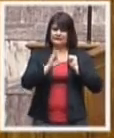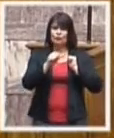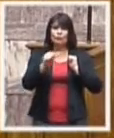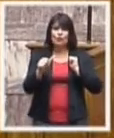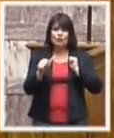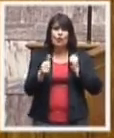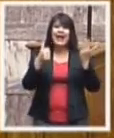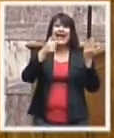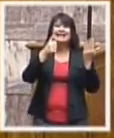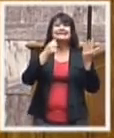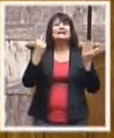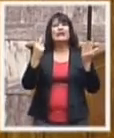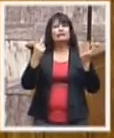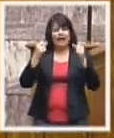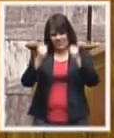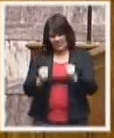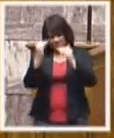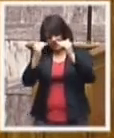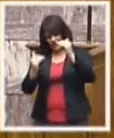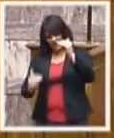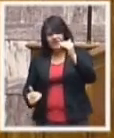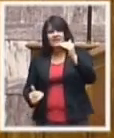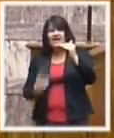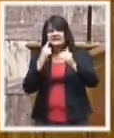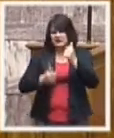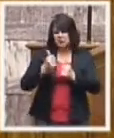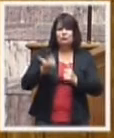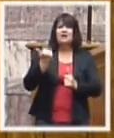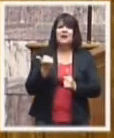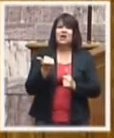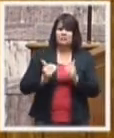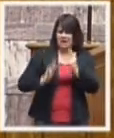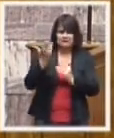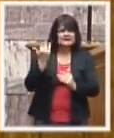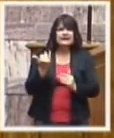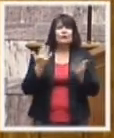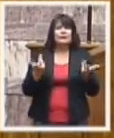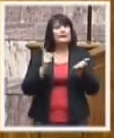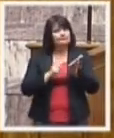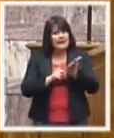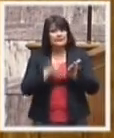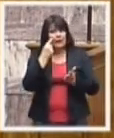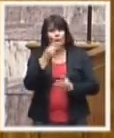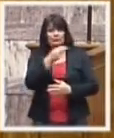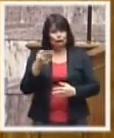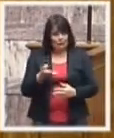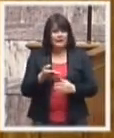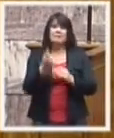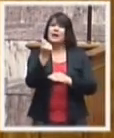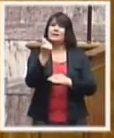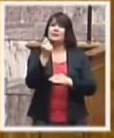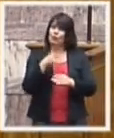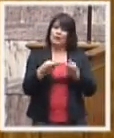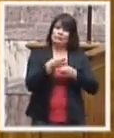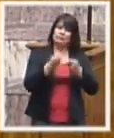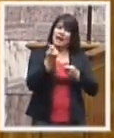την 67η θέση στο Γενικό Δίκτυο Ταξιδιωτικής και Τουριστικής Ανταγωνιστικότητας. Ο τουρισμός θα πρέπει να αντιμετωπιστεί ως οικονομική δραστηριότητα